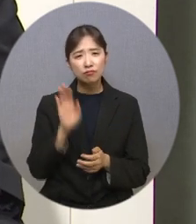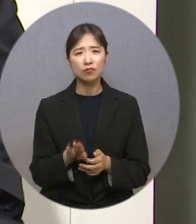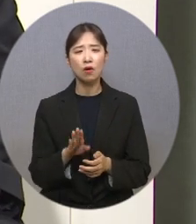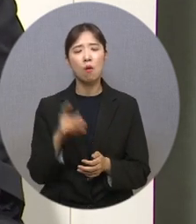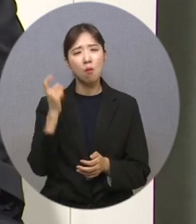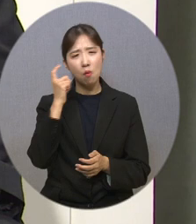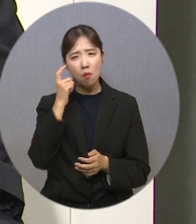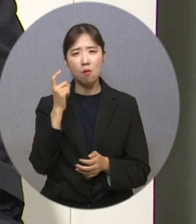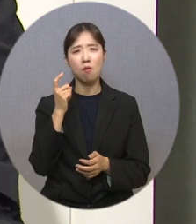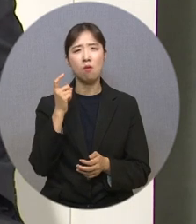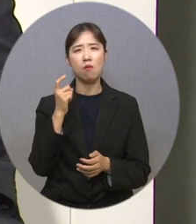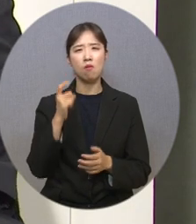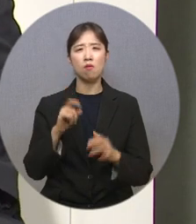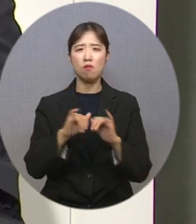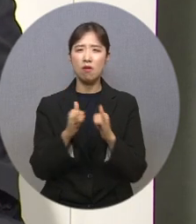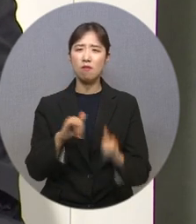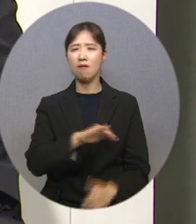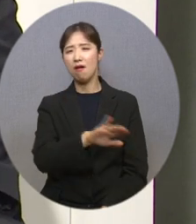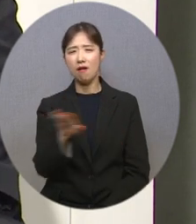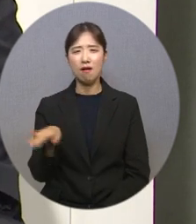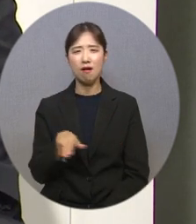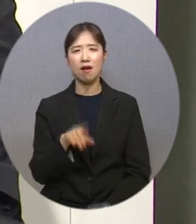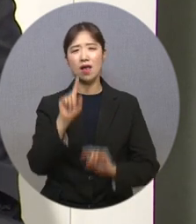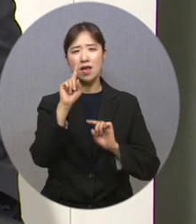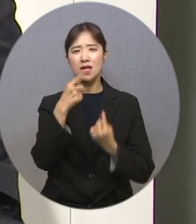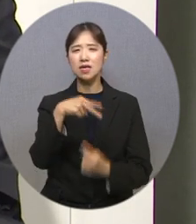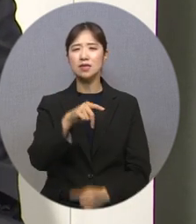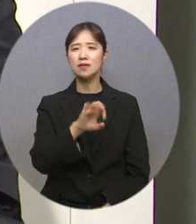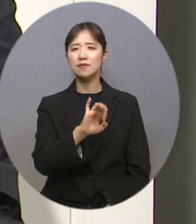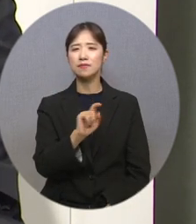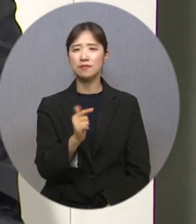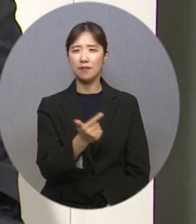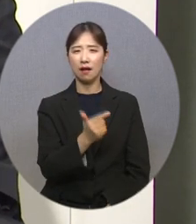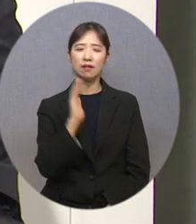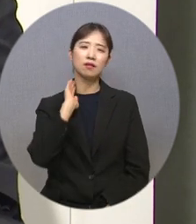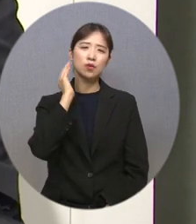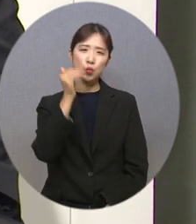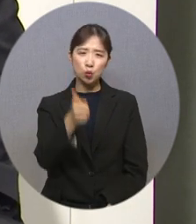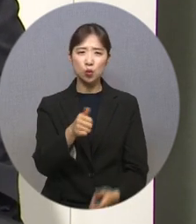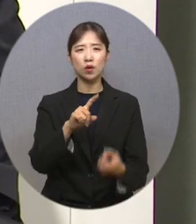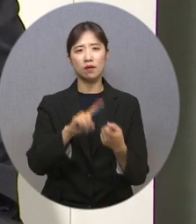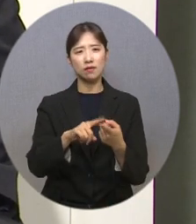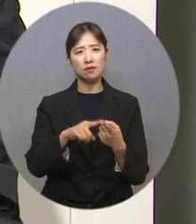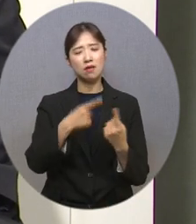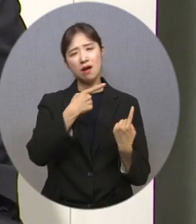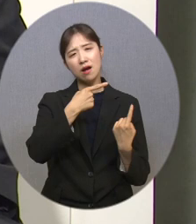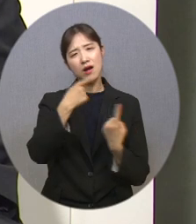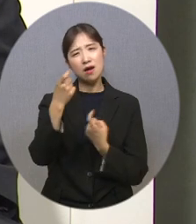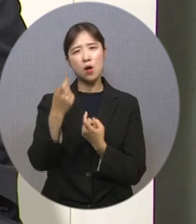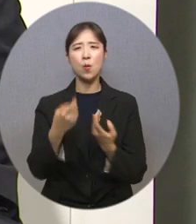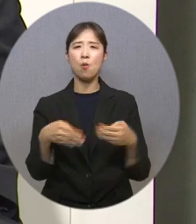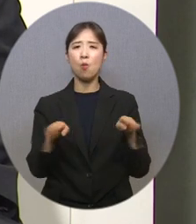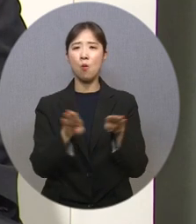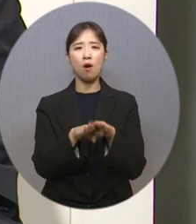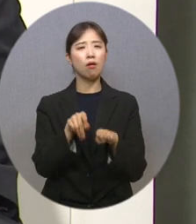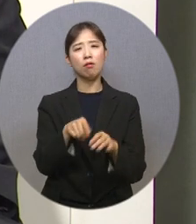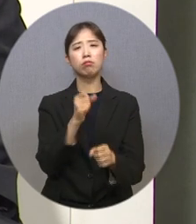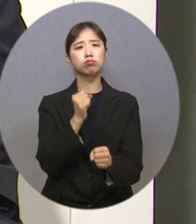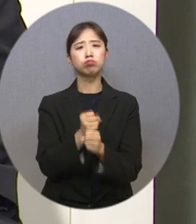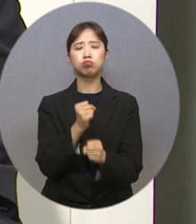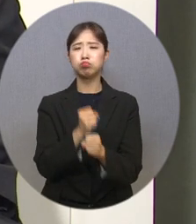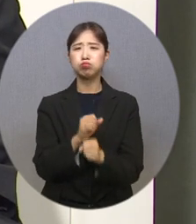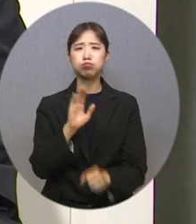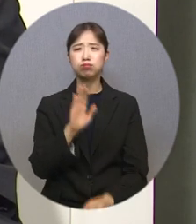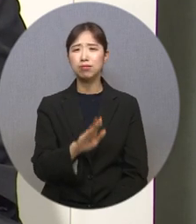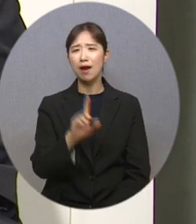왜? 모두들 이승만 대통령에 대한 기념관 하나 이 나라에